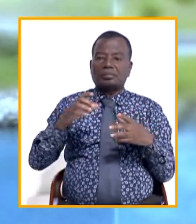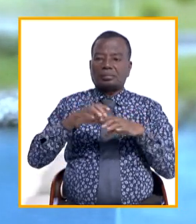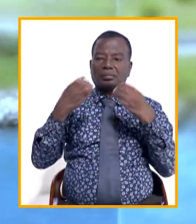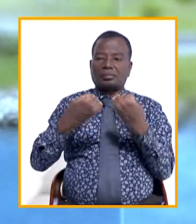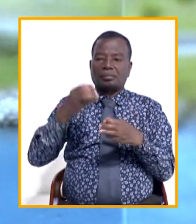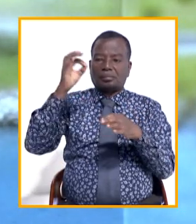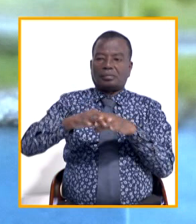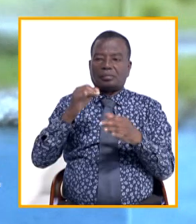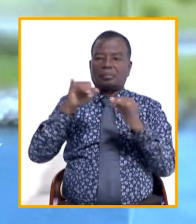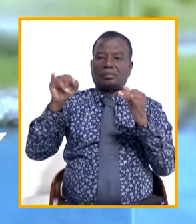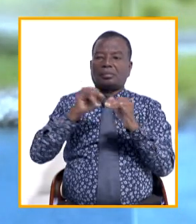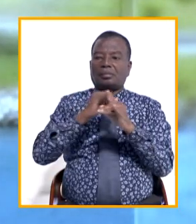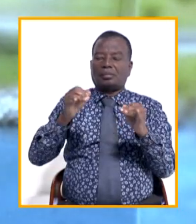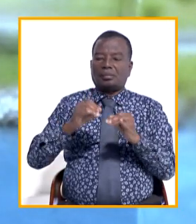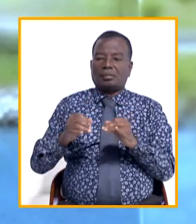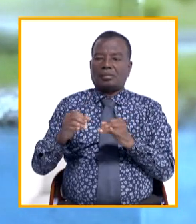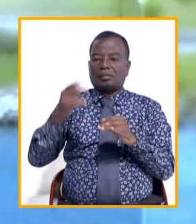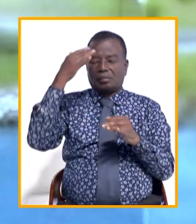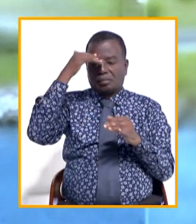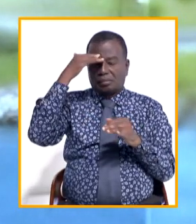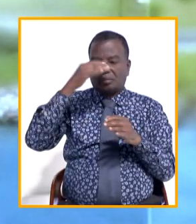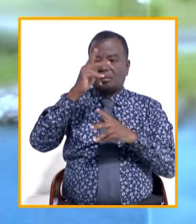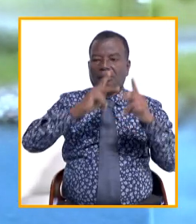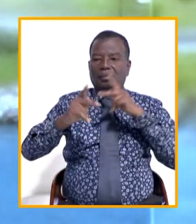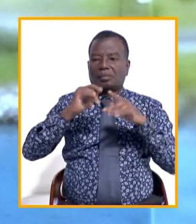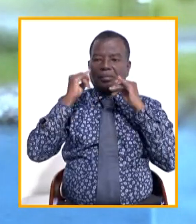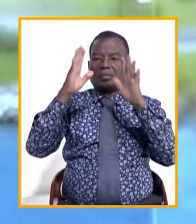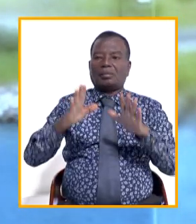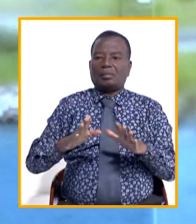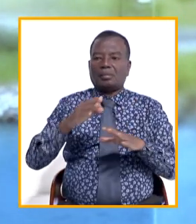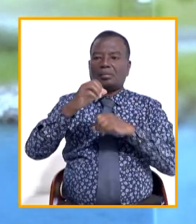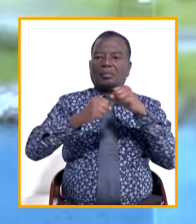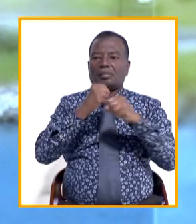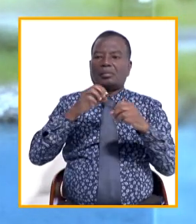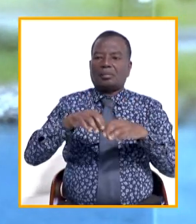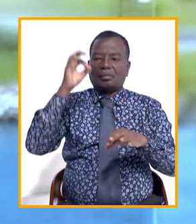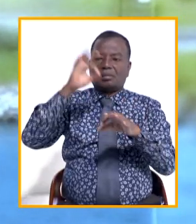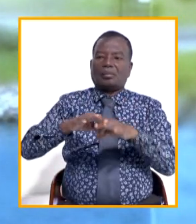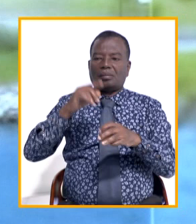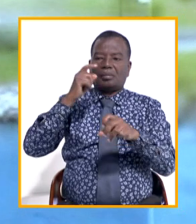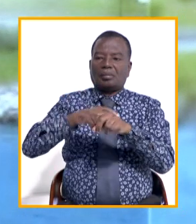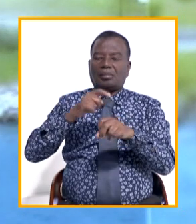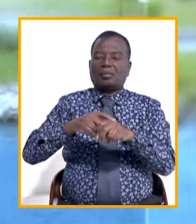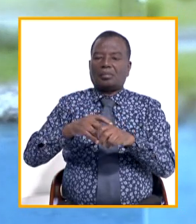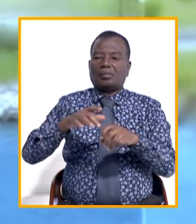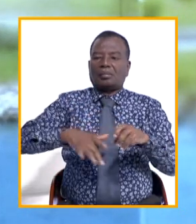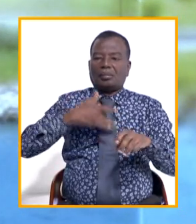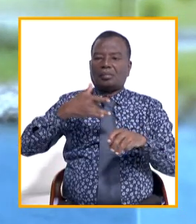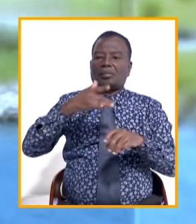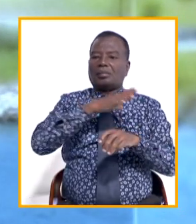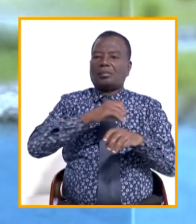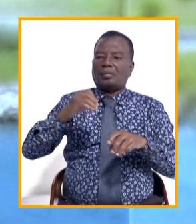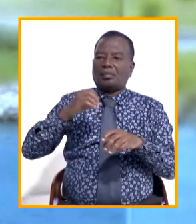commission électorale indépendante porte à la connaissance de la population ivoirienne en âge de voter que la période de recensement électoral